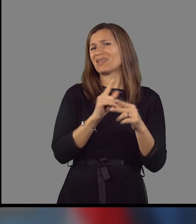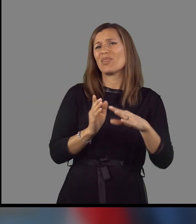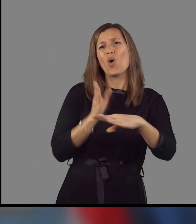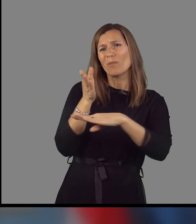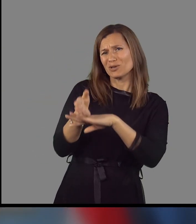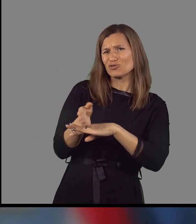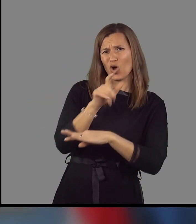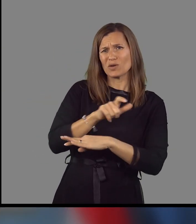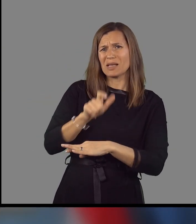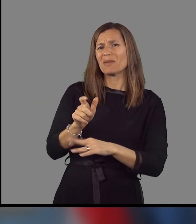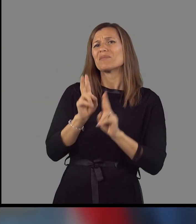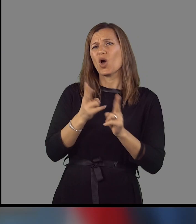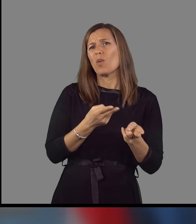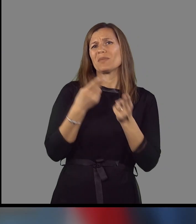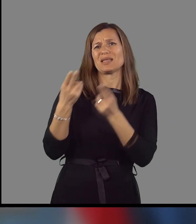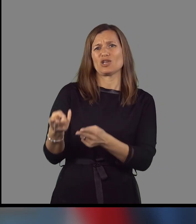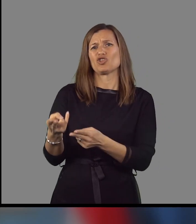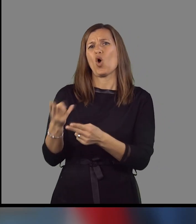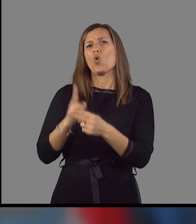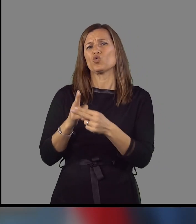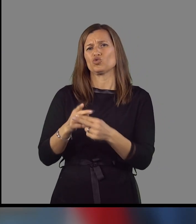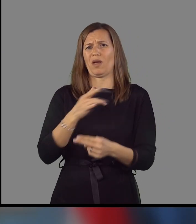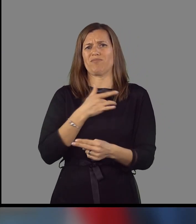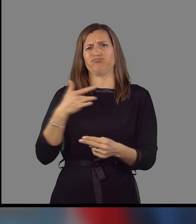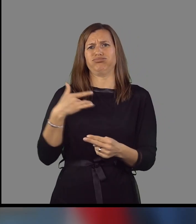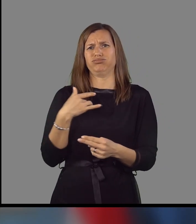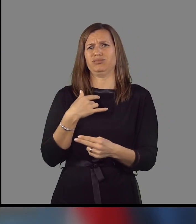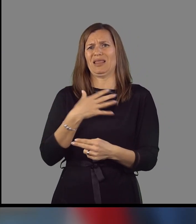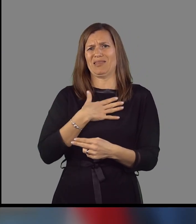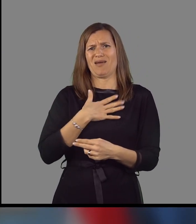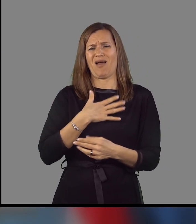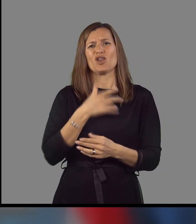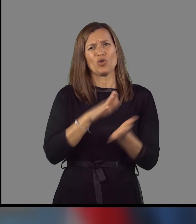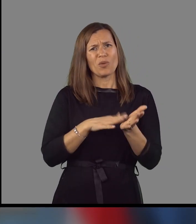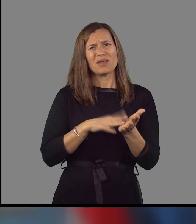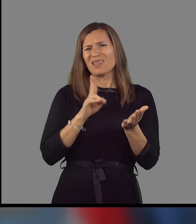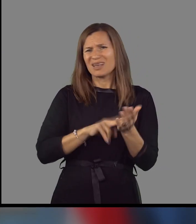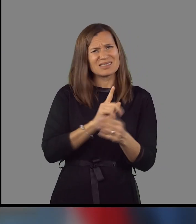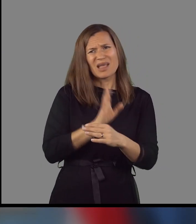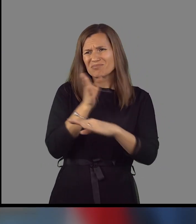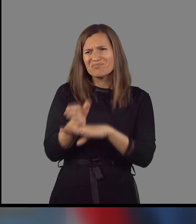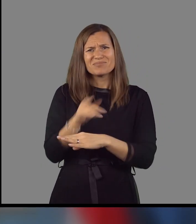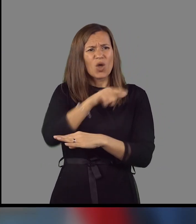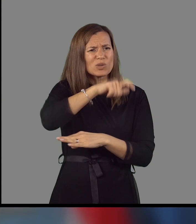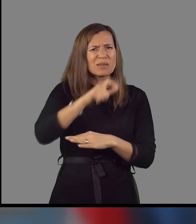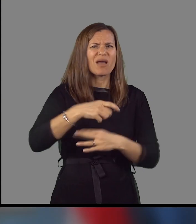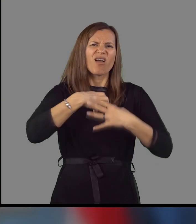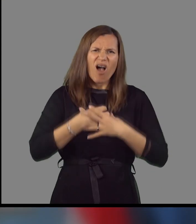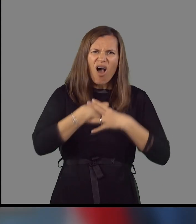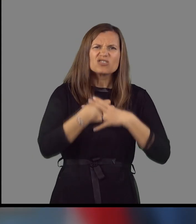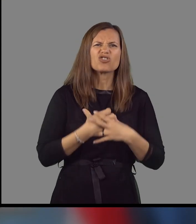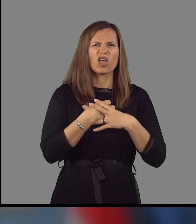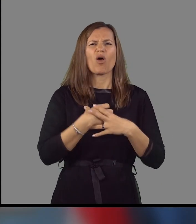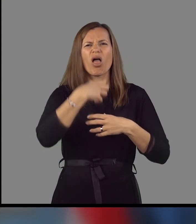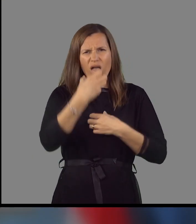ne pridejo osebe, ki bi jim lahko prinesle okužbe zgornjih dihal. To pomeni, da do njih res ne pridejo osebe, ki